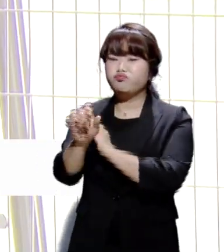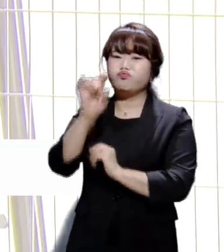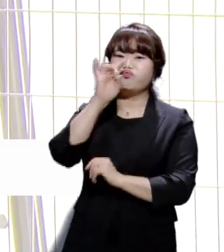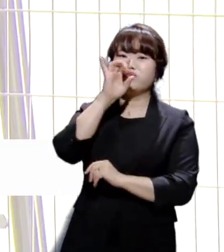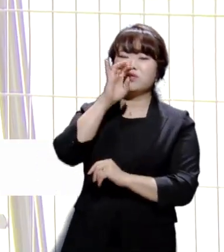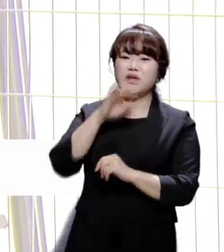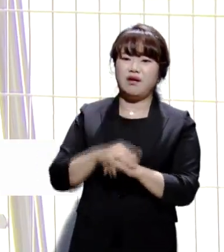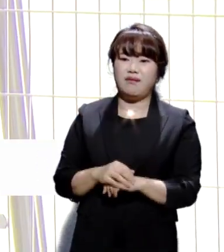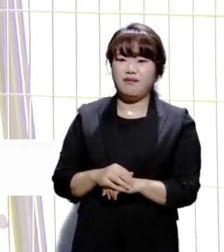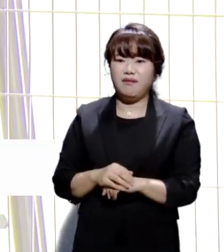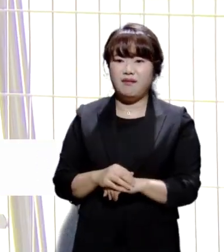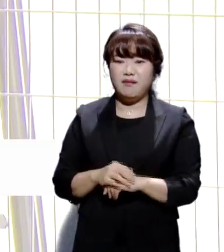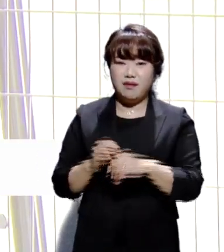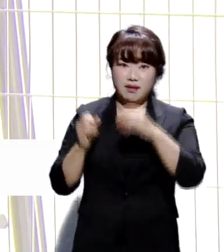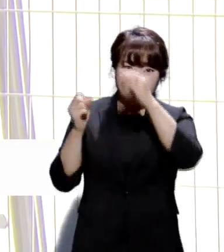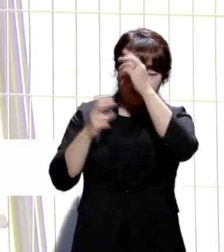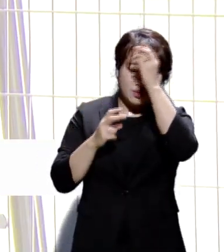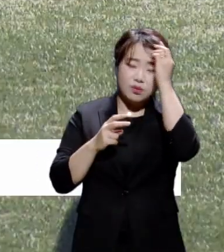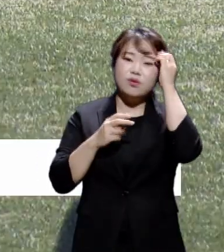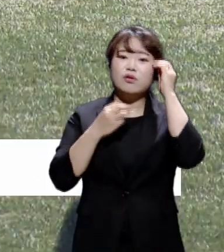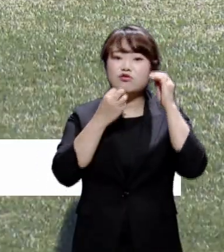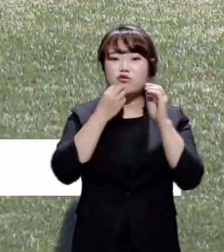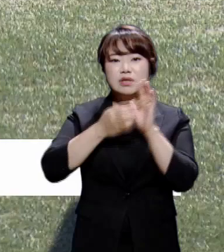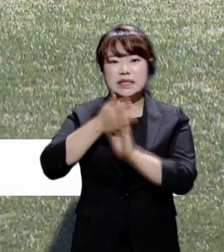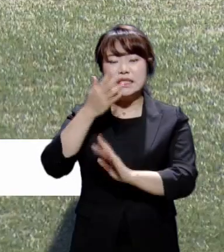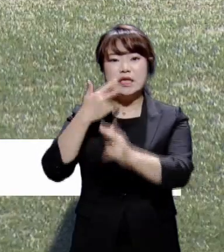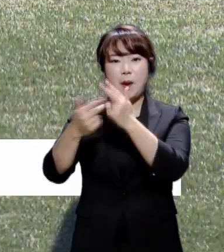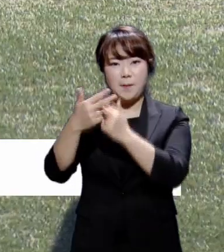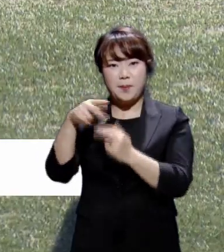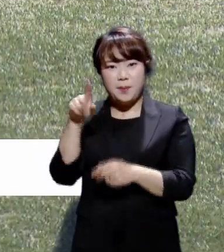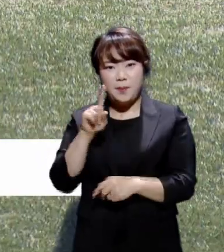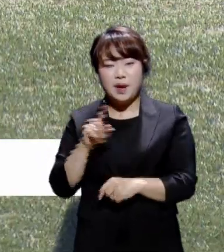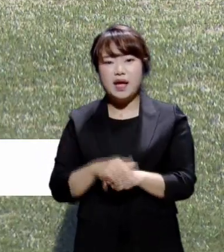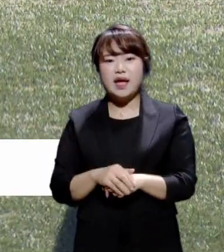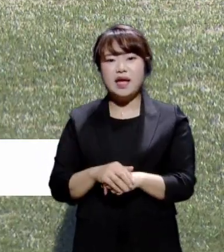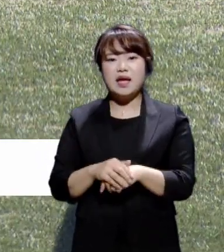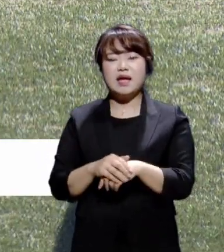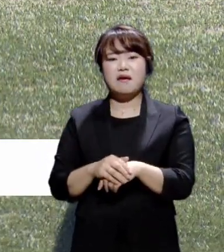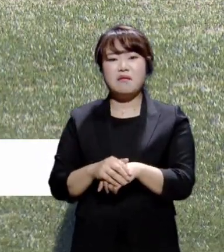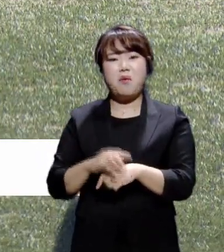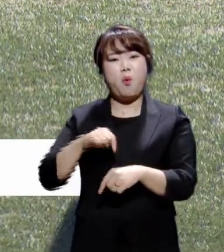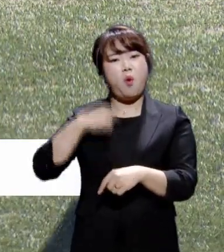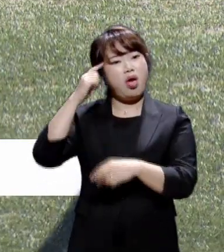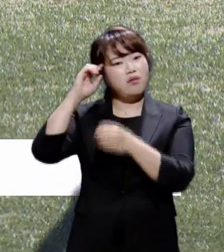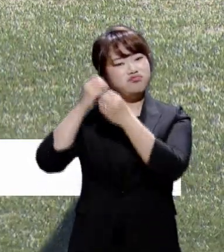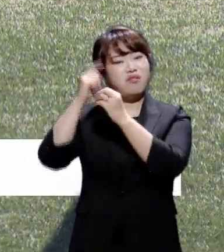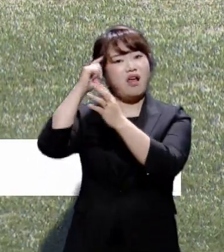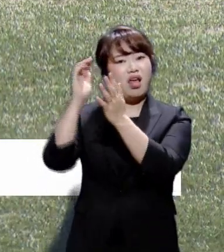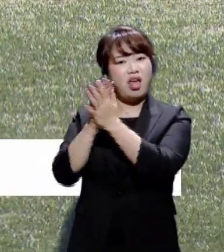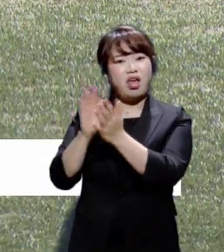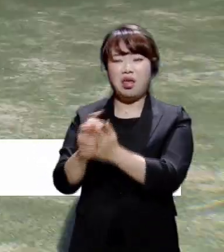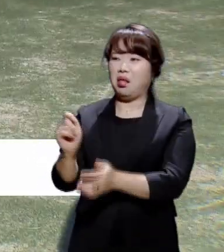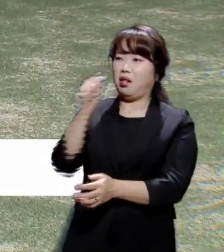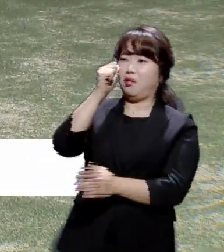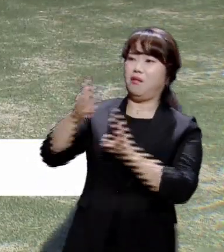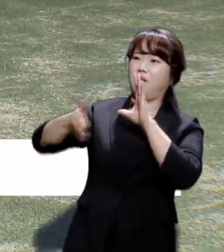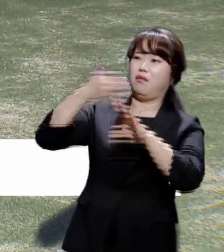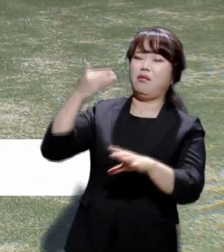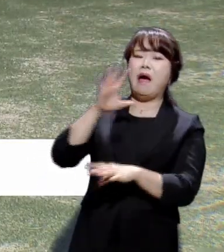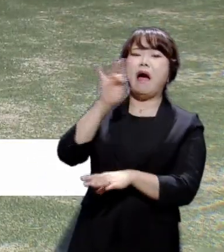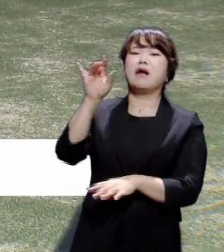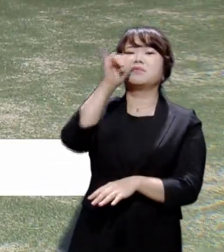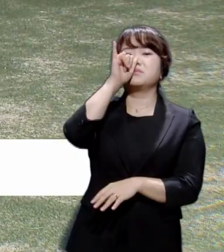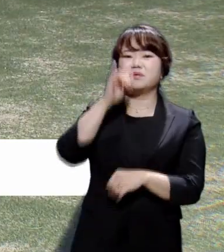나빠지는 경우가 있고 또 서울시 협회가 임의대로 우리 회원들을 참석 못하게 하는 경우가 많아서